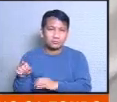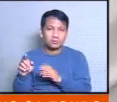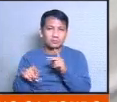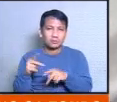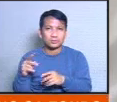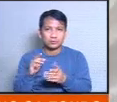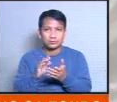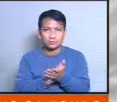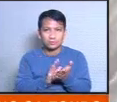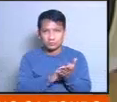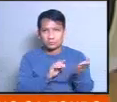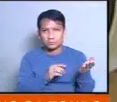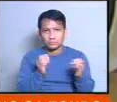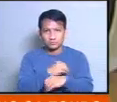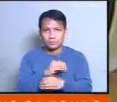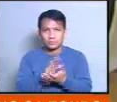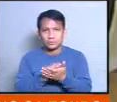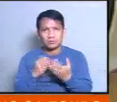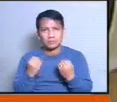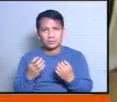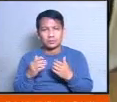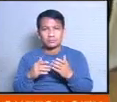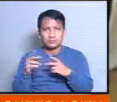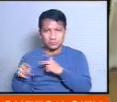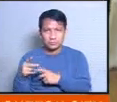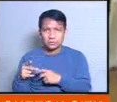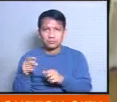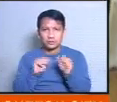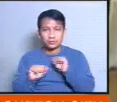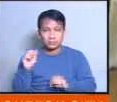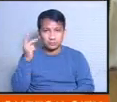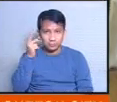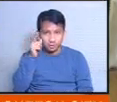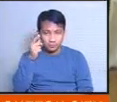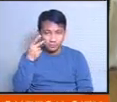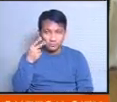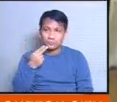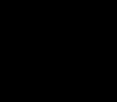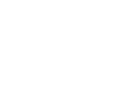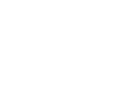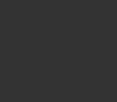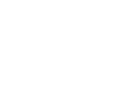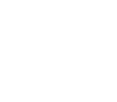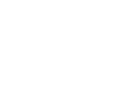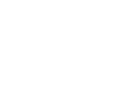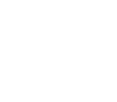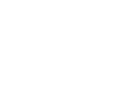eskwelahan ng mga karamihan. Umaaksyon, Laila Pangilinan, News 5.